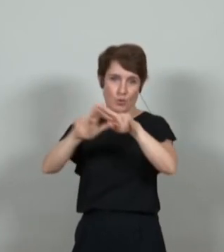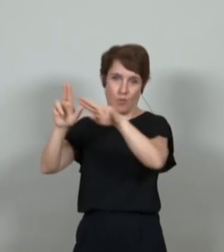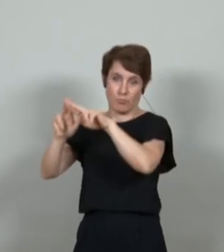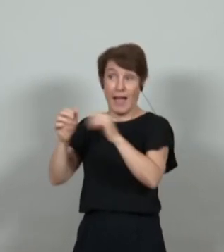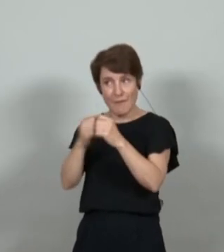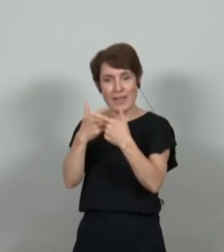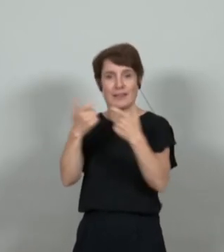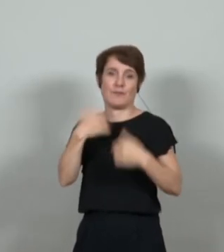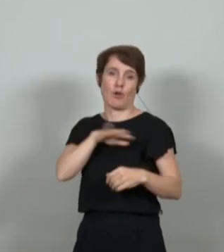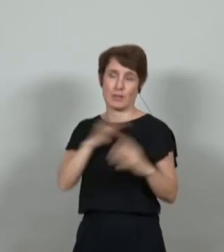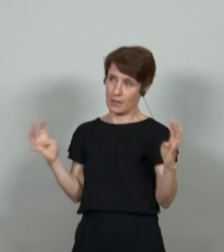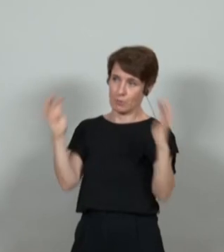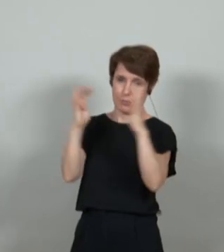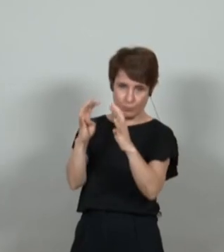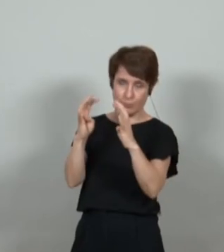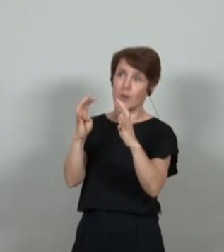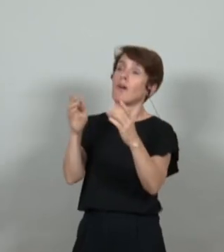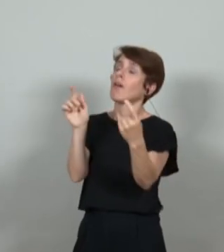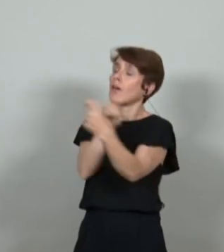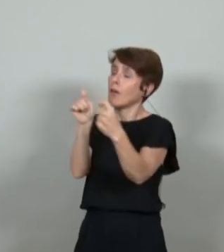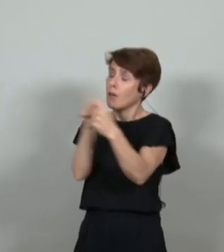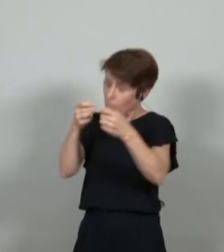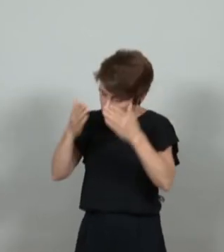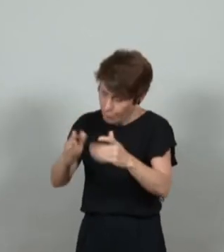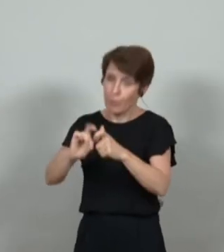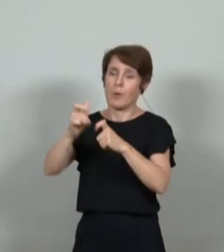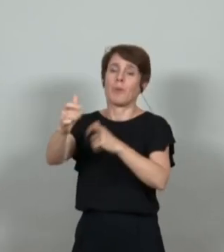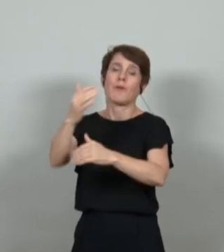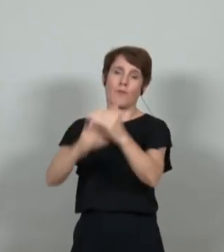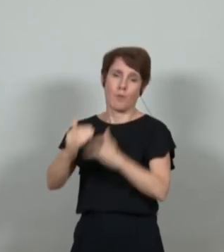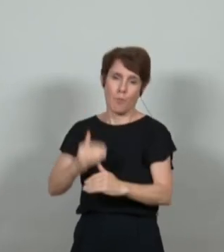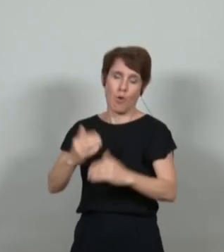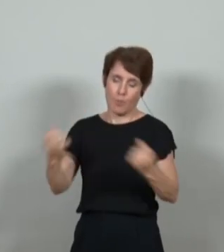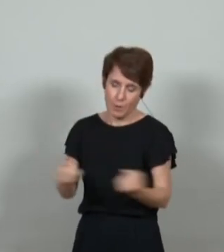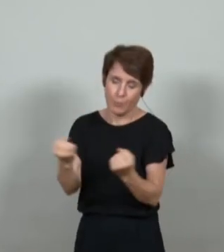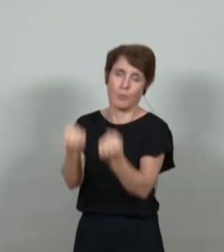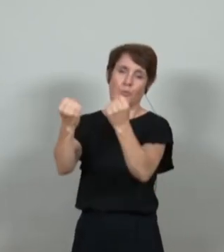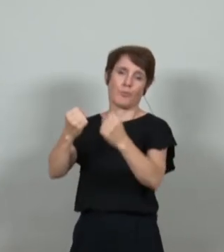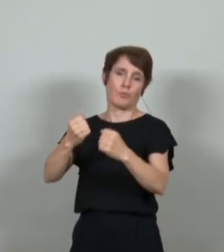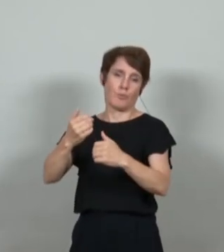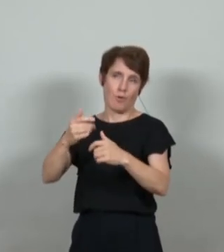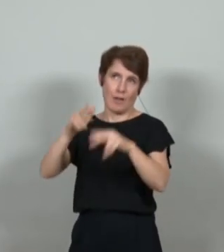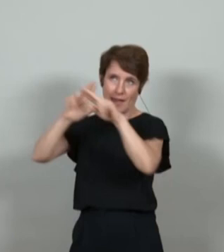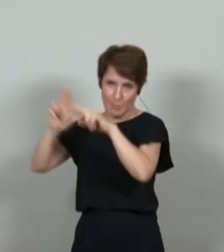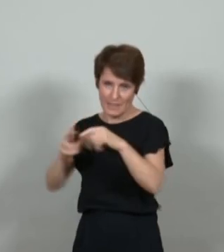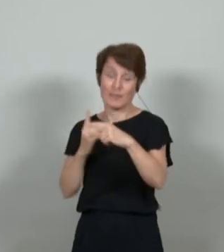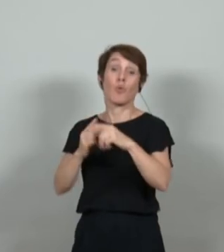d'engager à l'issue de cette concertation un plan Marshall du logement de la réhabilitation et de la construction merci